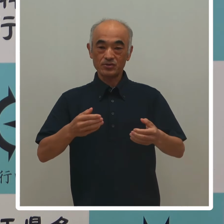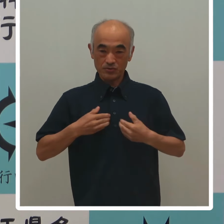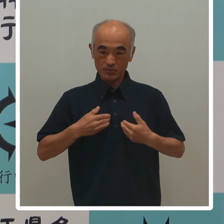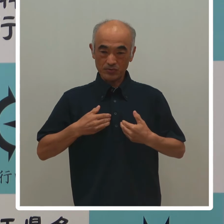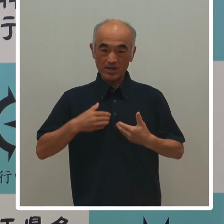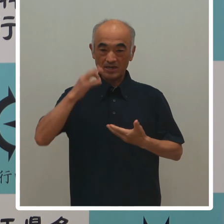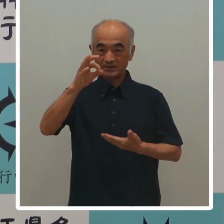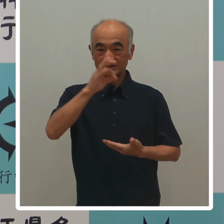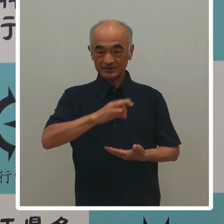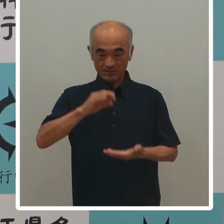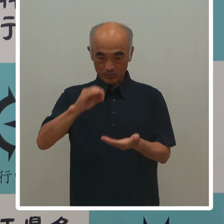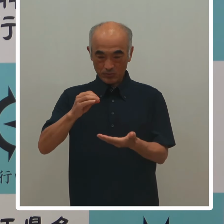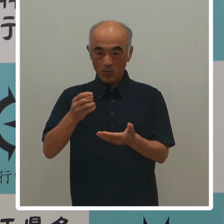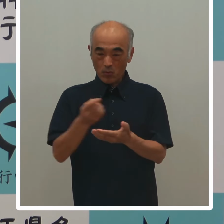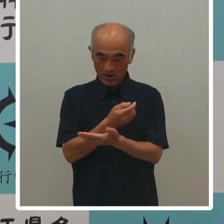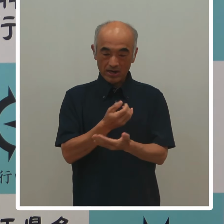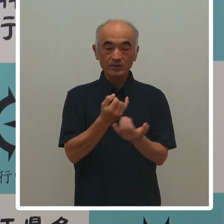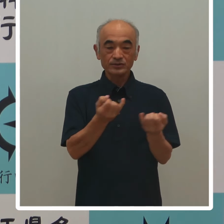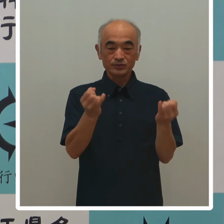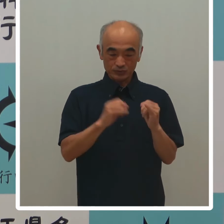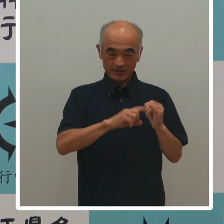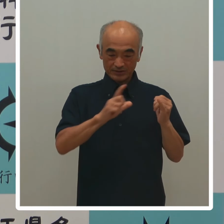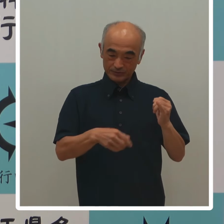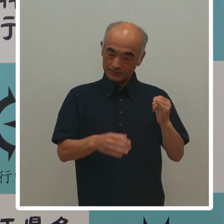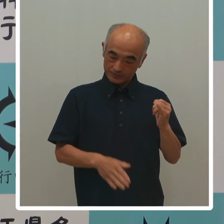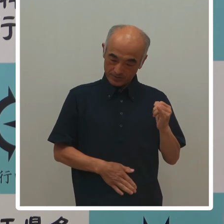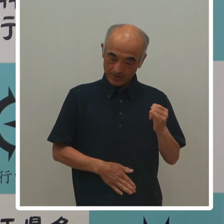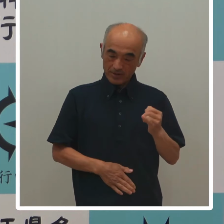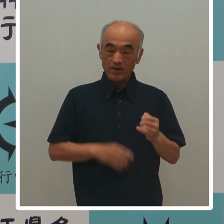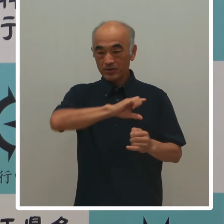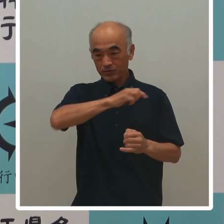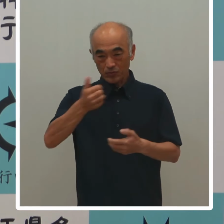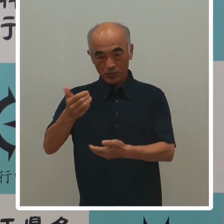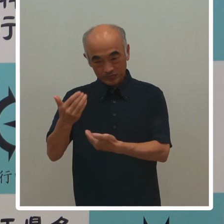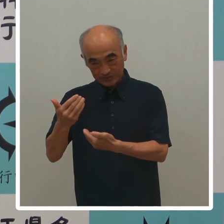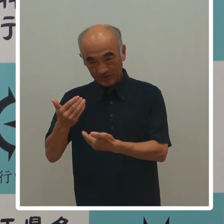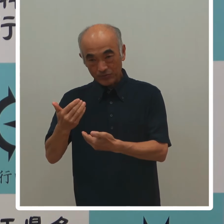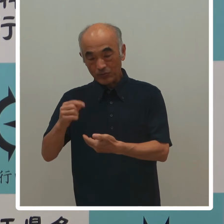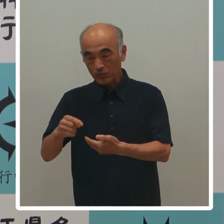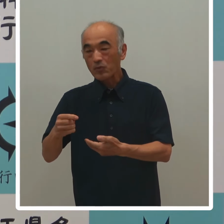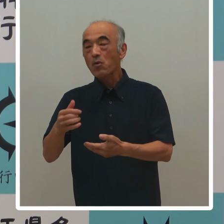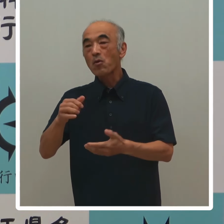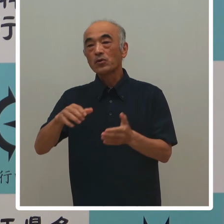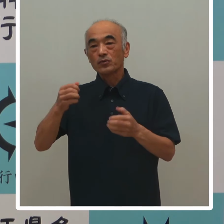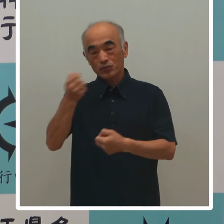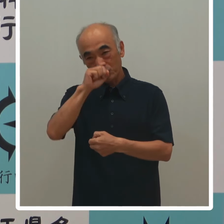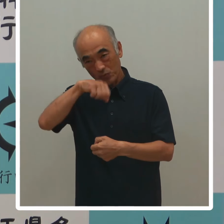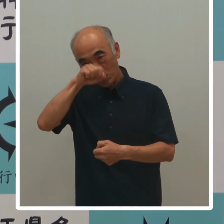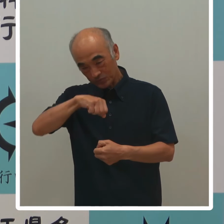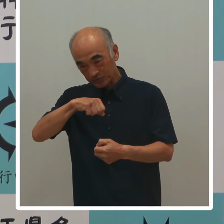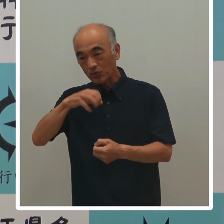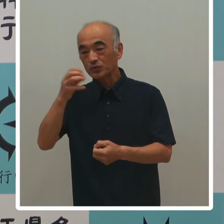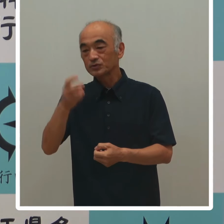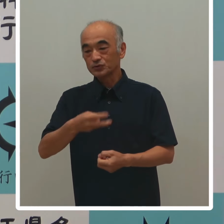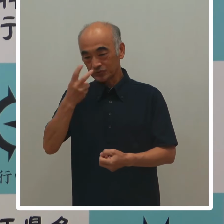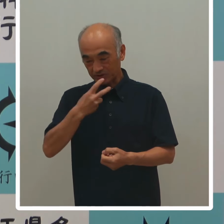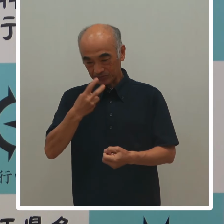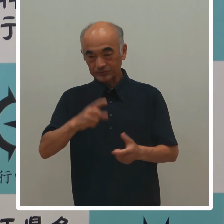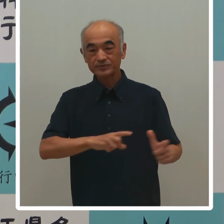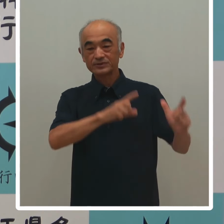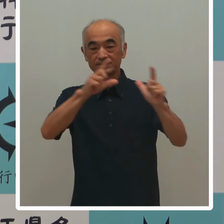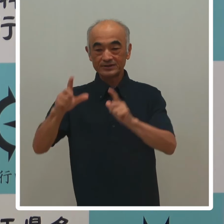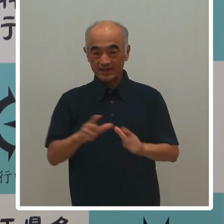か、女性の生理用品やペットを飼っていらっしゃる場合のペットフードなど、ライフスタイルに